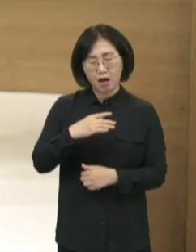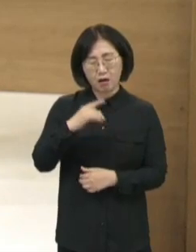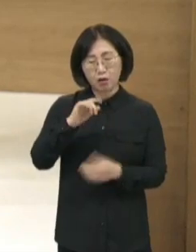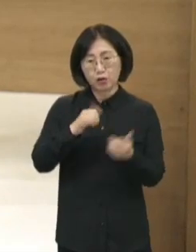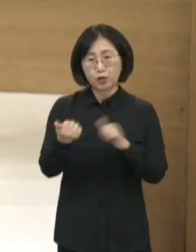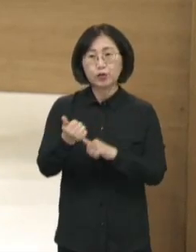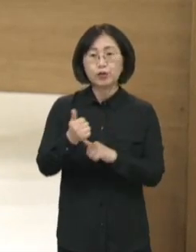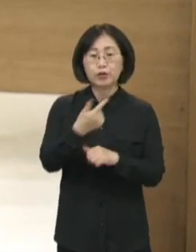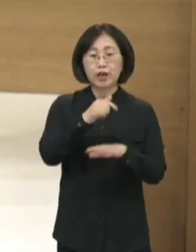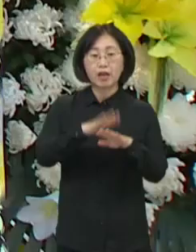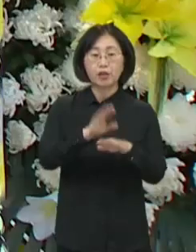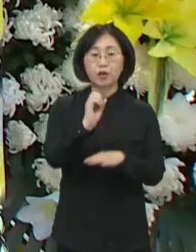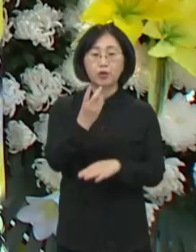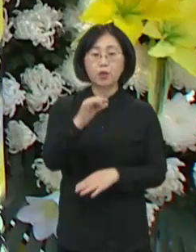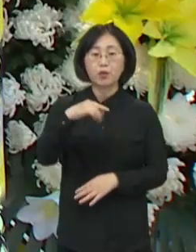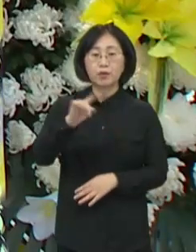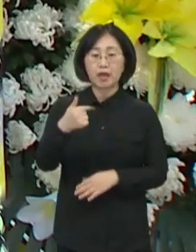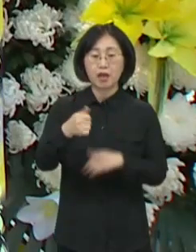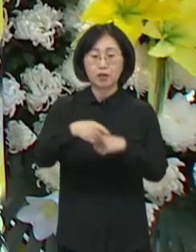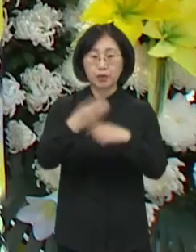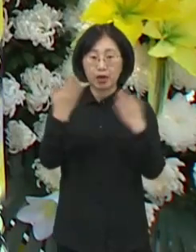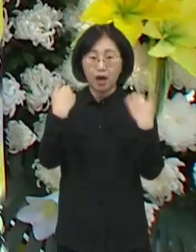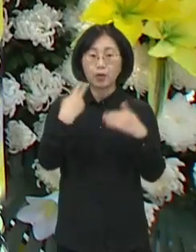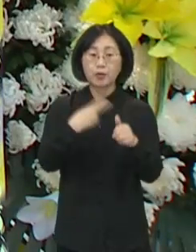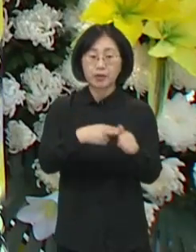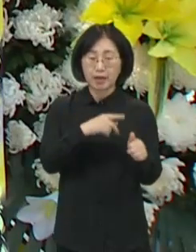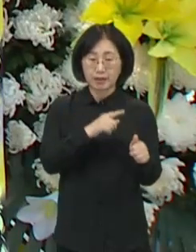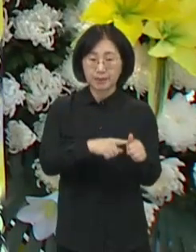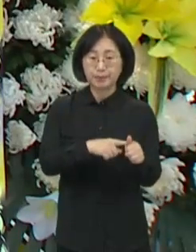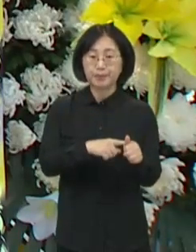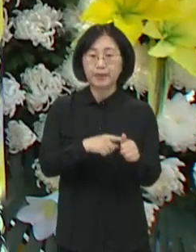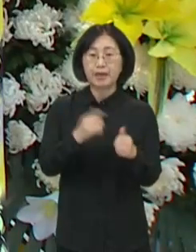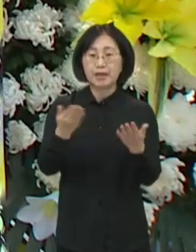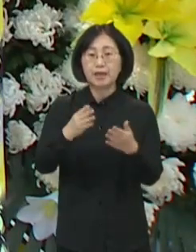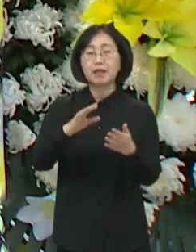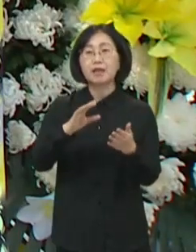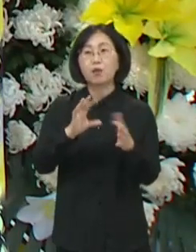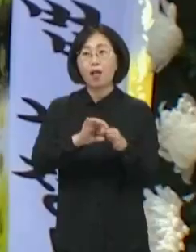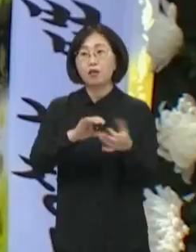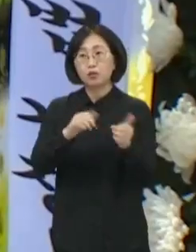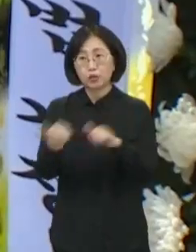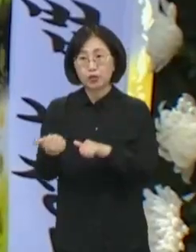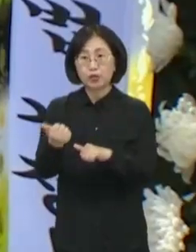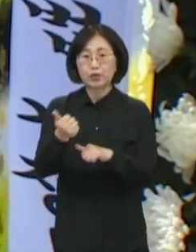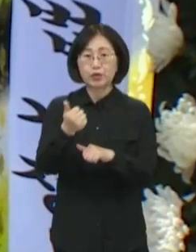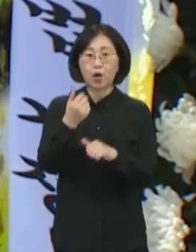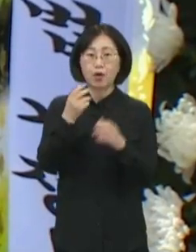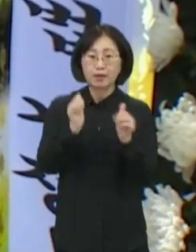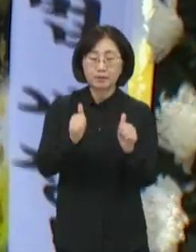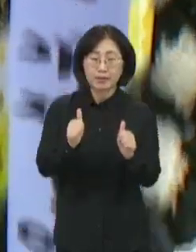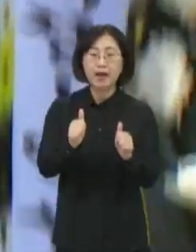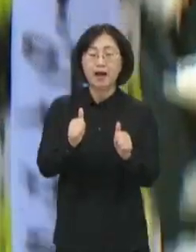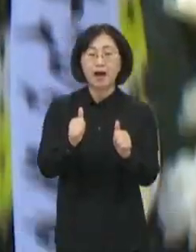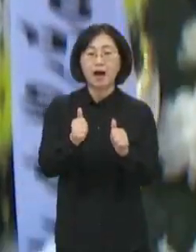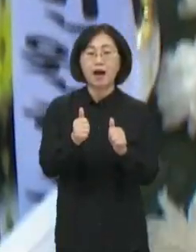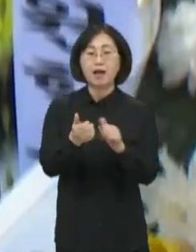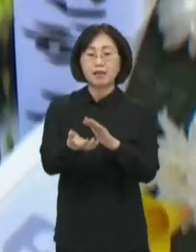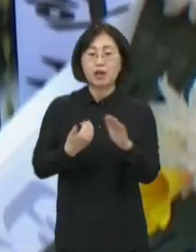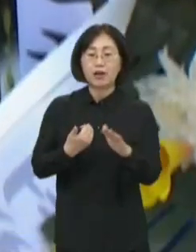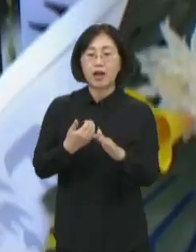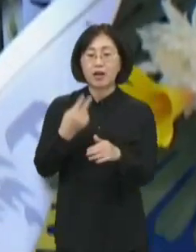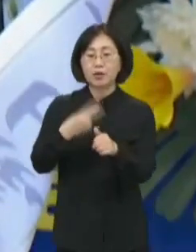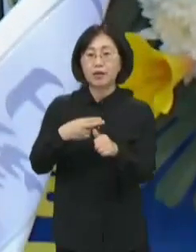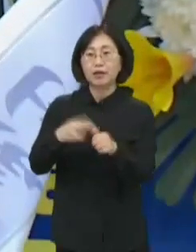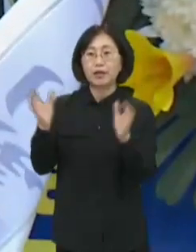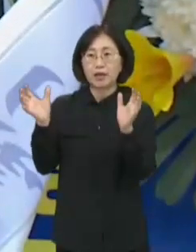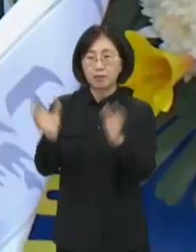대전용산초 교사에 대한 순직 심의를 앞두고 교사들이 다시 한리 인 처를